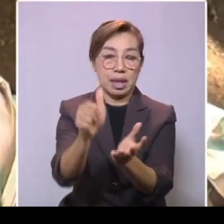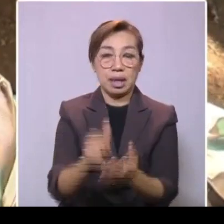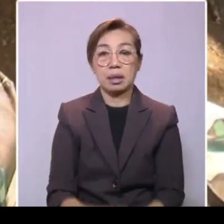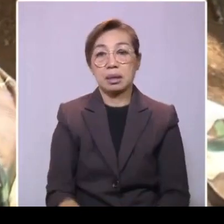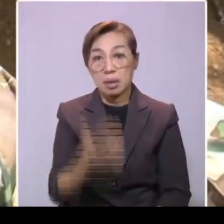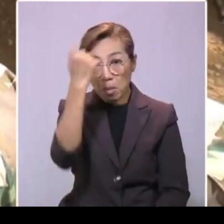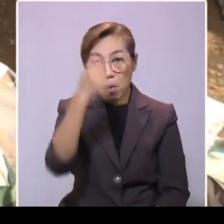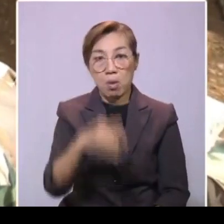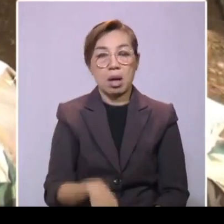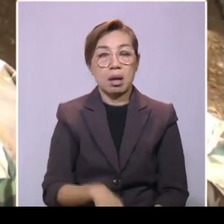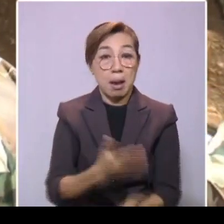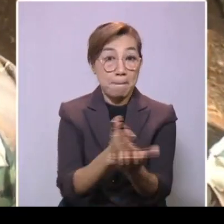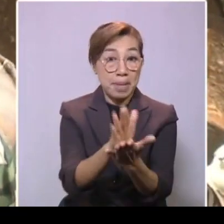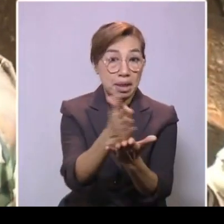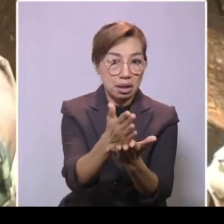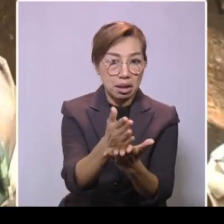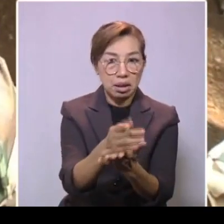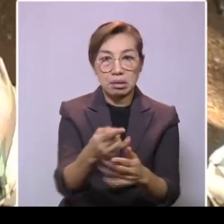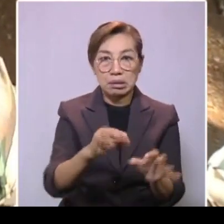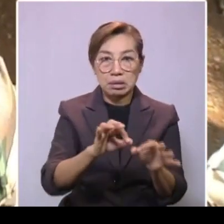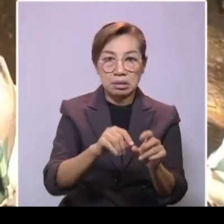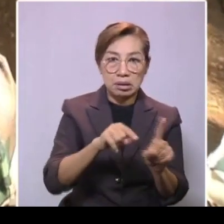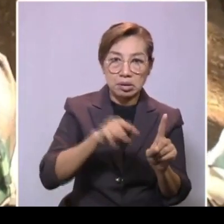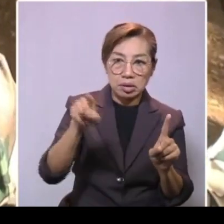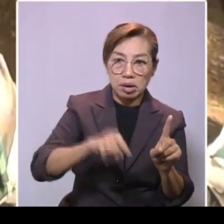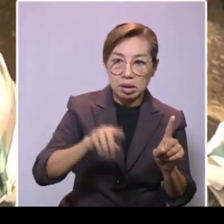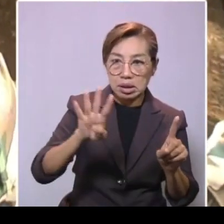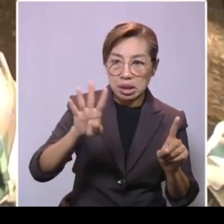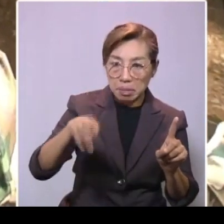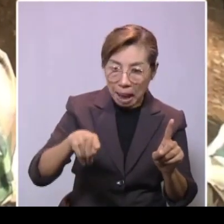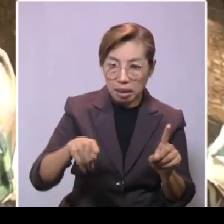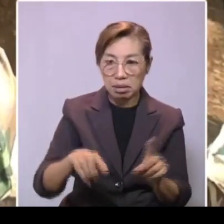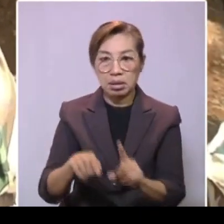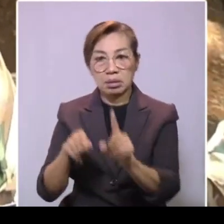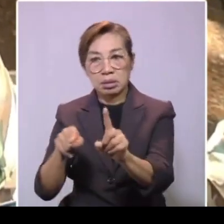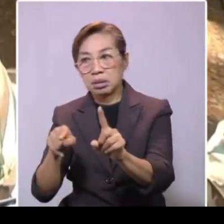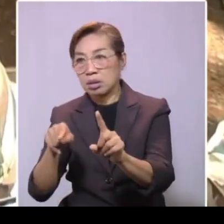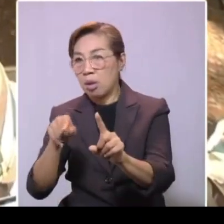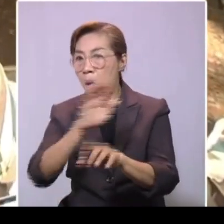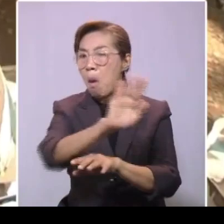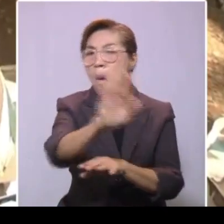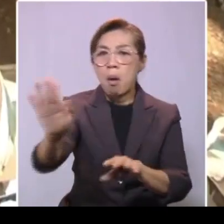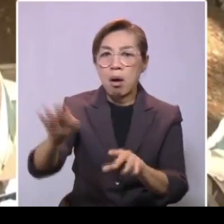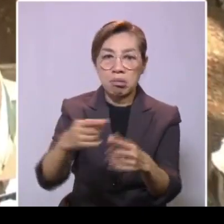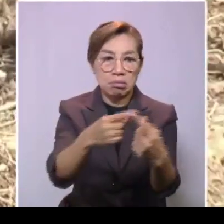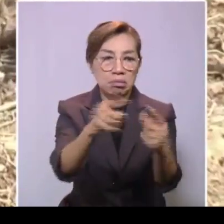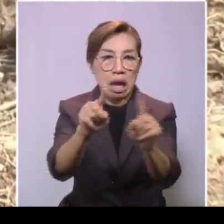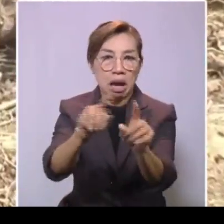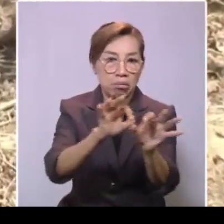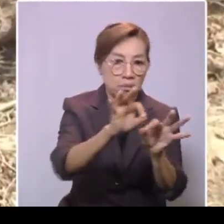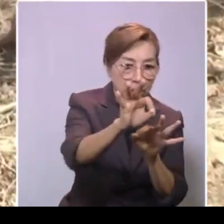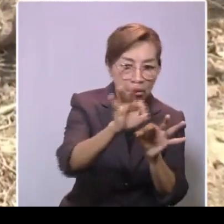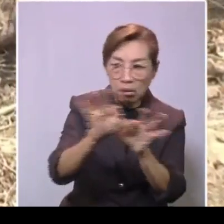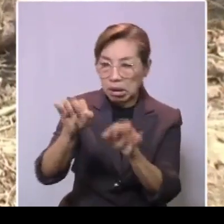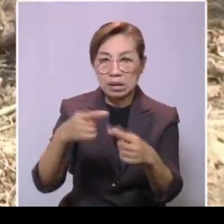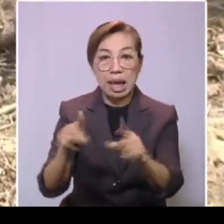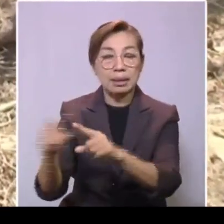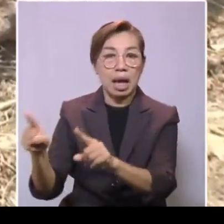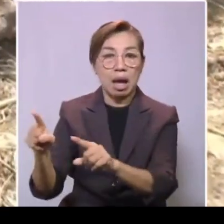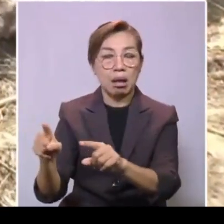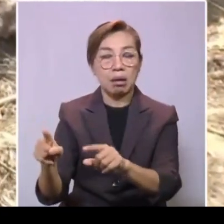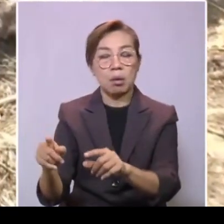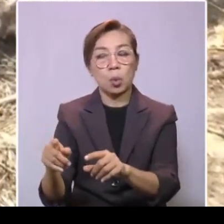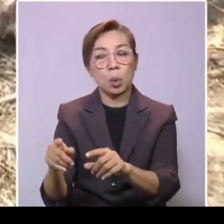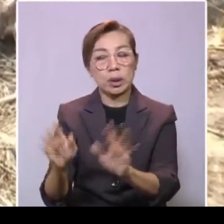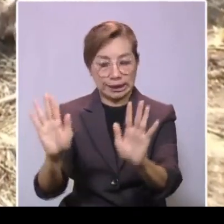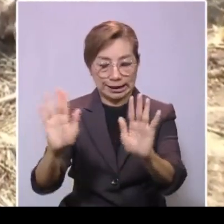One Mapก็จะมาแก้ปัญหานะเห็นว่าตอนเนี้ยถือกันอยู่ 3แผนที่อ่ะของแต่ละกรมอ่ะไม่เหมือนกันไม่เหมือนกันด้วยนะคะดังนั้นเดี๋ยวเรื่อง